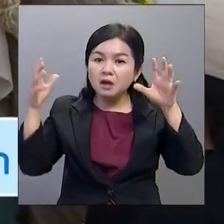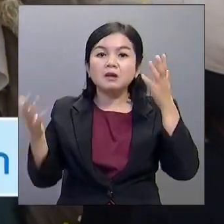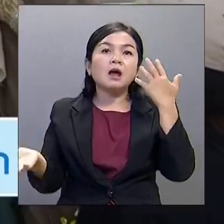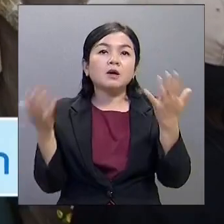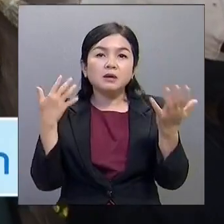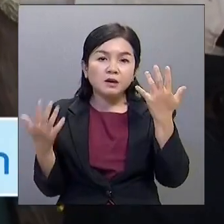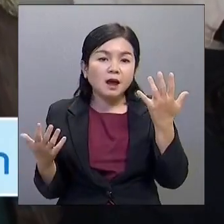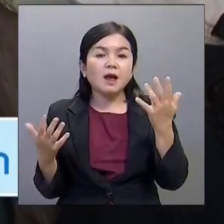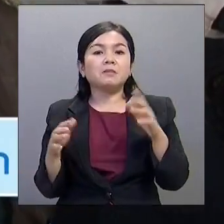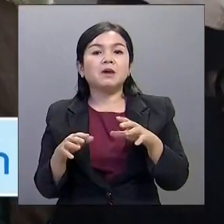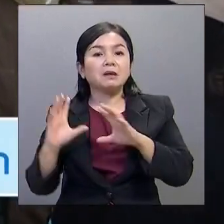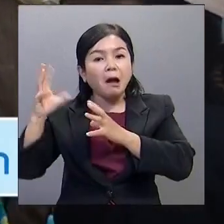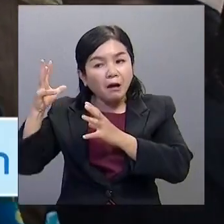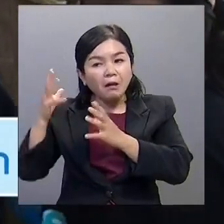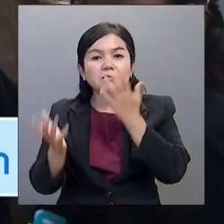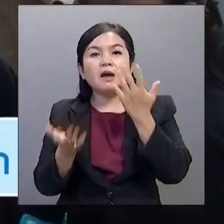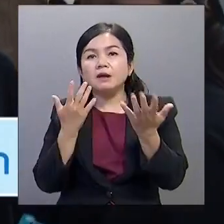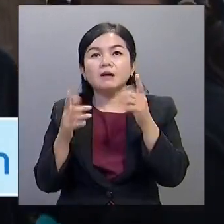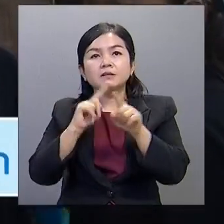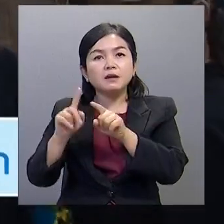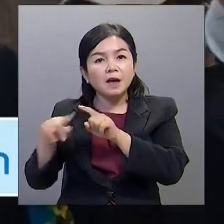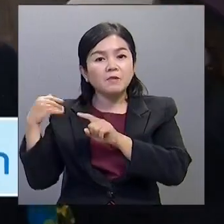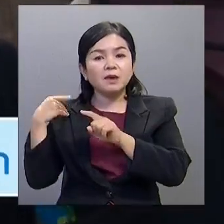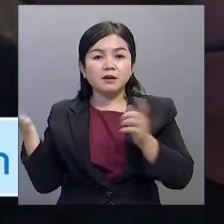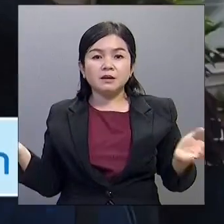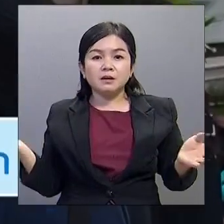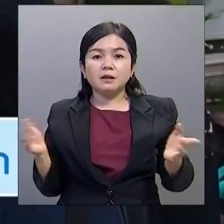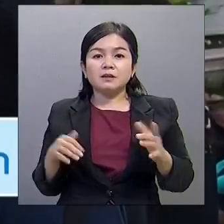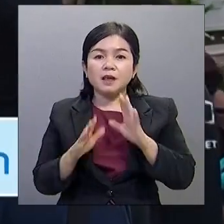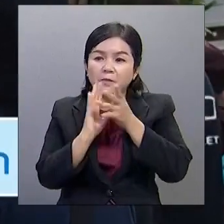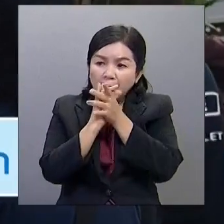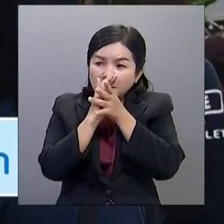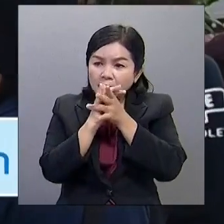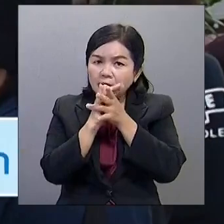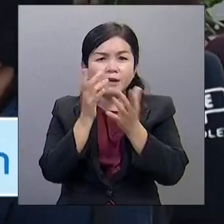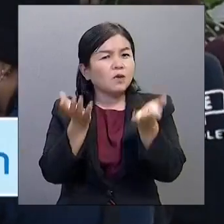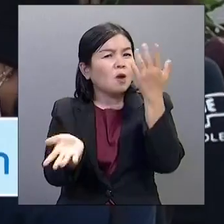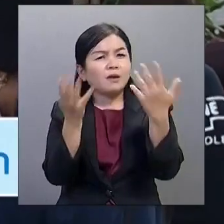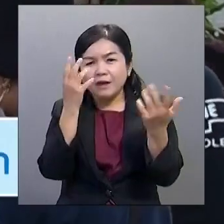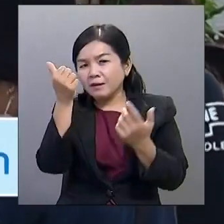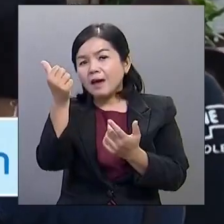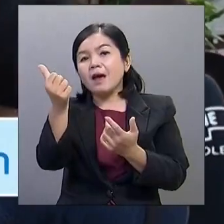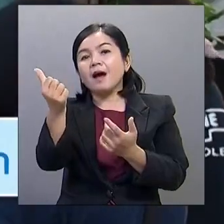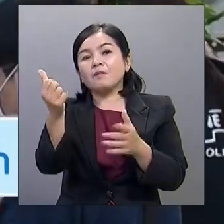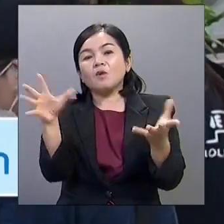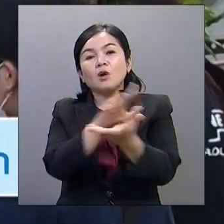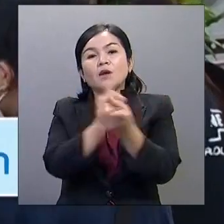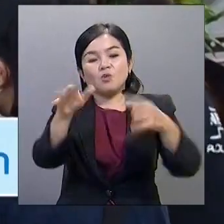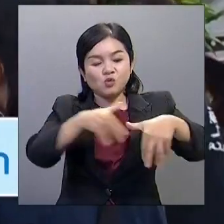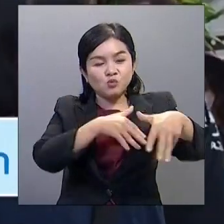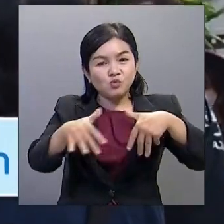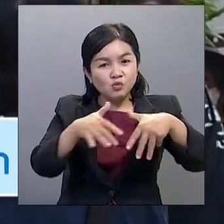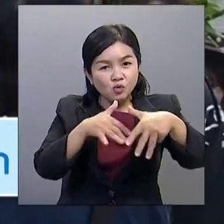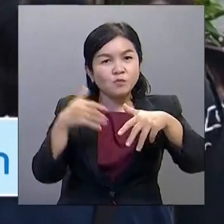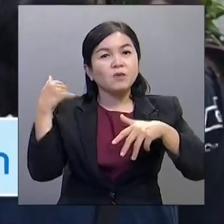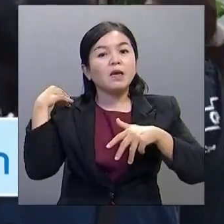เป็นตัวละครจากภาพยนตร์ต่างๆเป็นผีในรูปแบบต่างๆอัน นี้ชุดหมอลำล่ะ อันนี้ก็เป็นความพื้นถิ่นด้วยไงคือบ